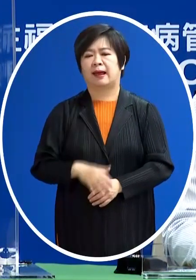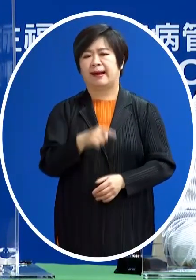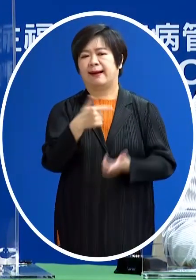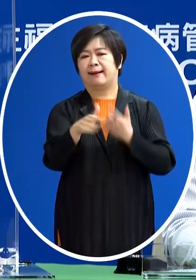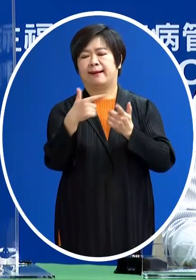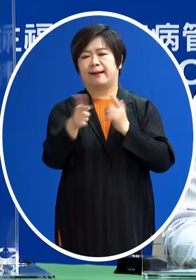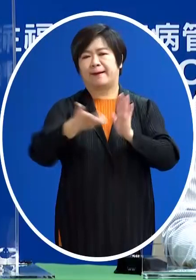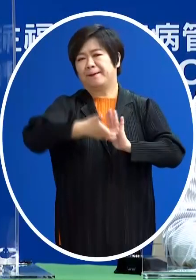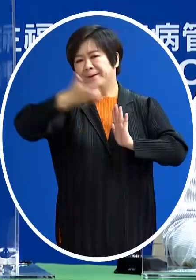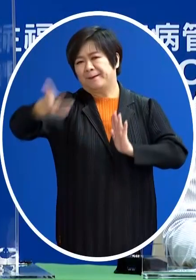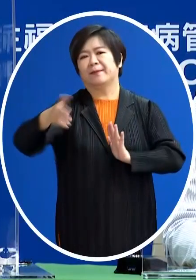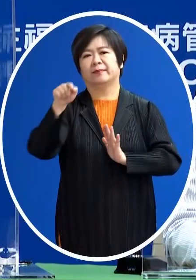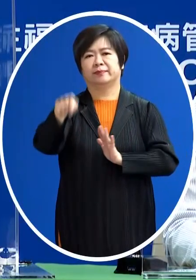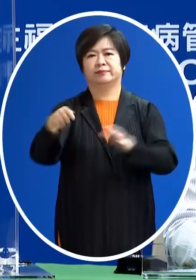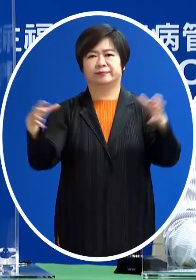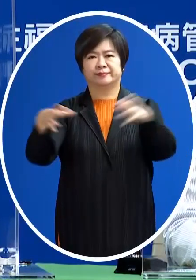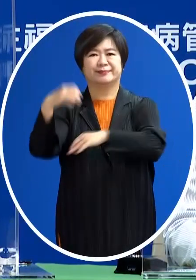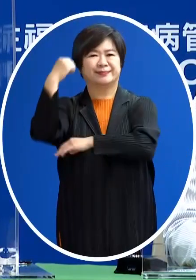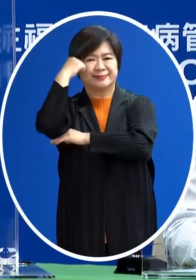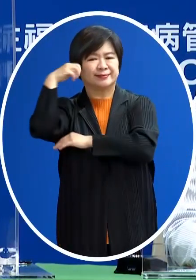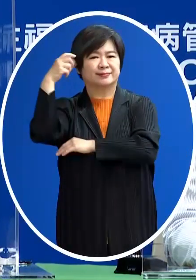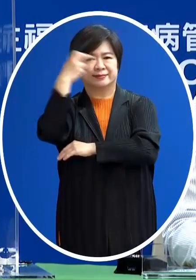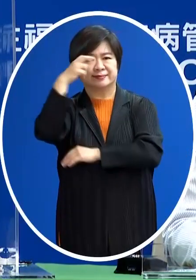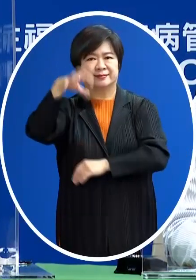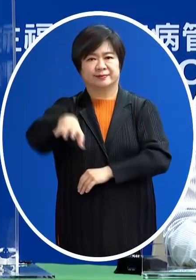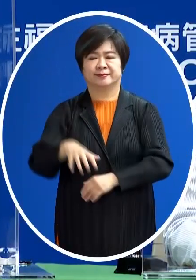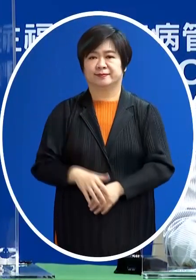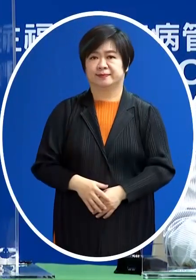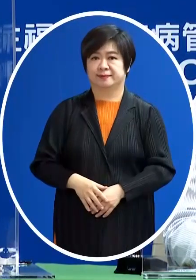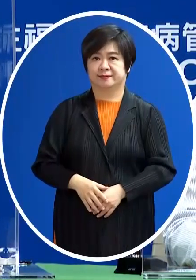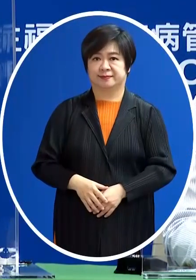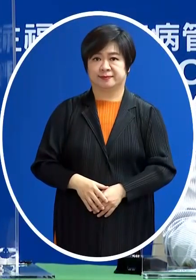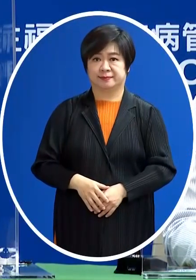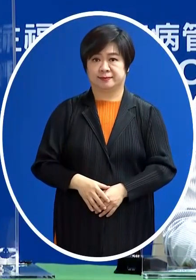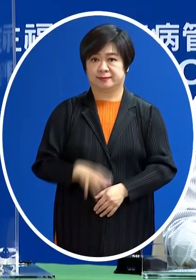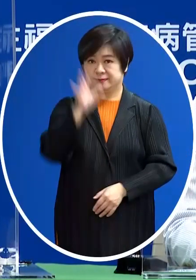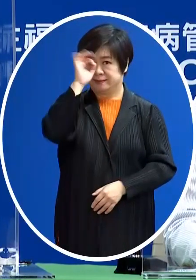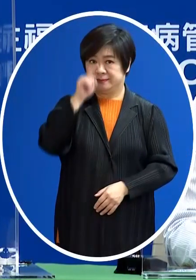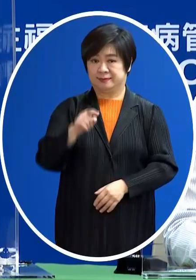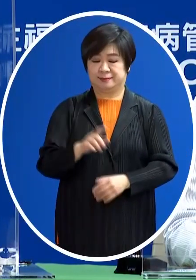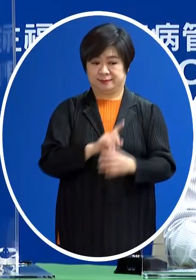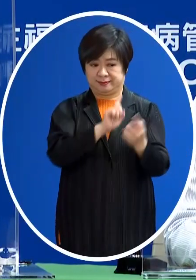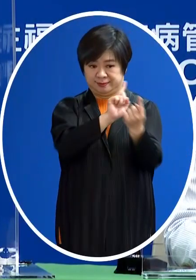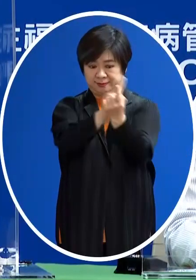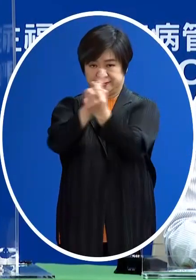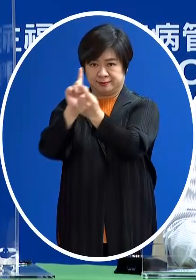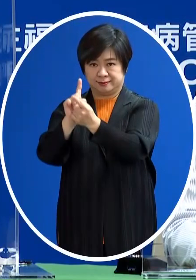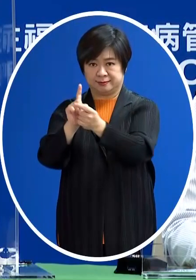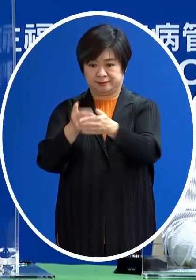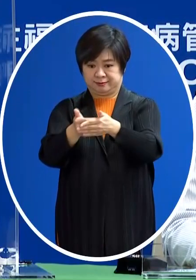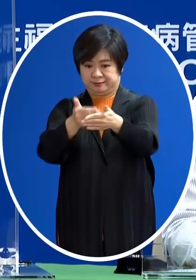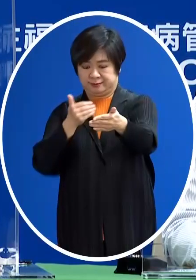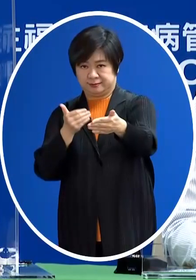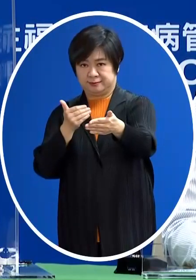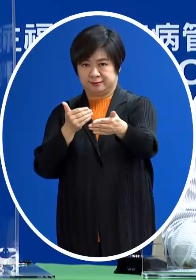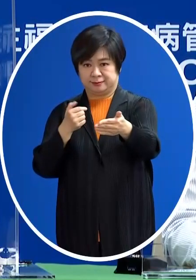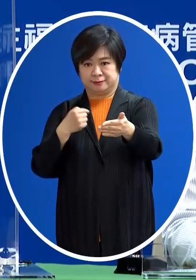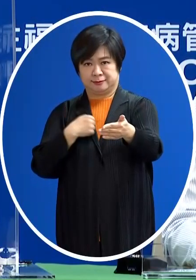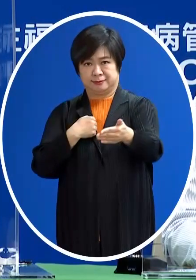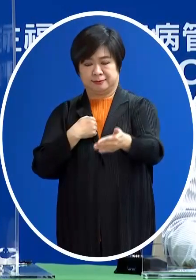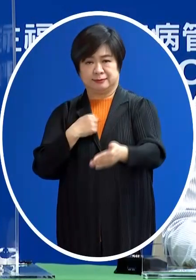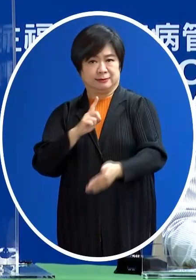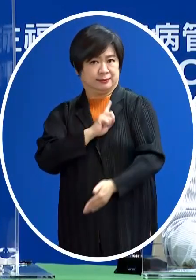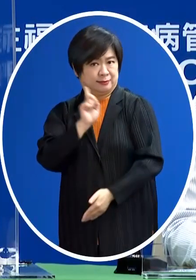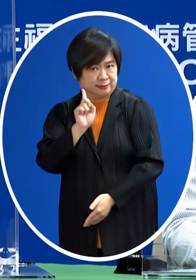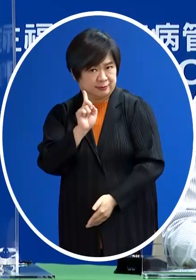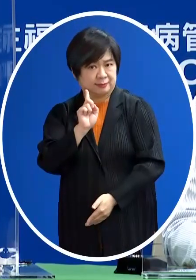要移出来。哦，所以是以集中，就是在这种密切接触者的隔离措施，基本上是以一